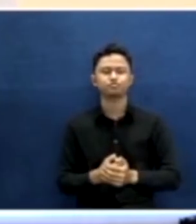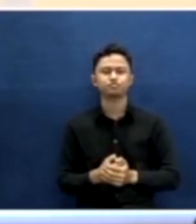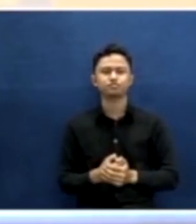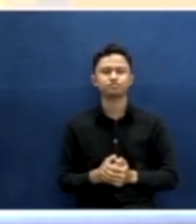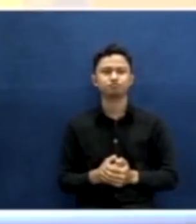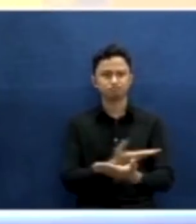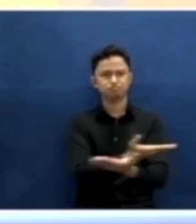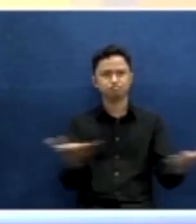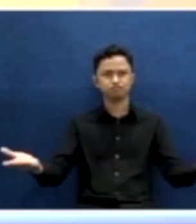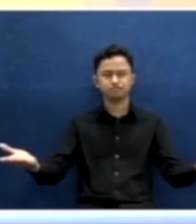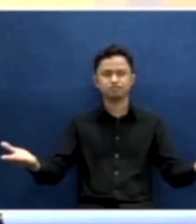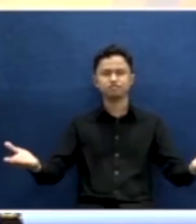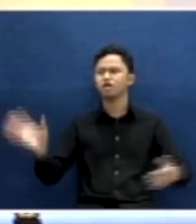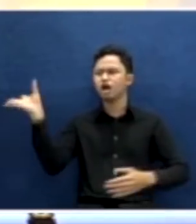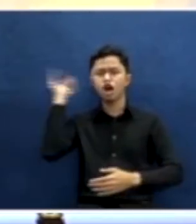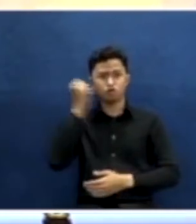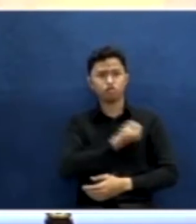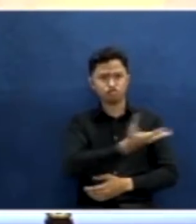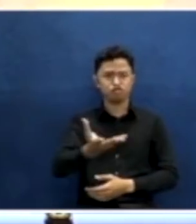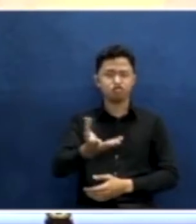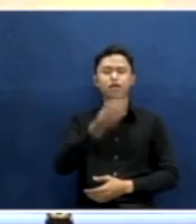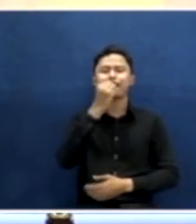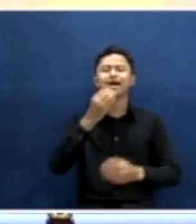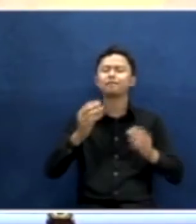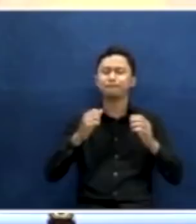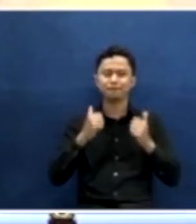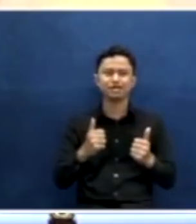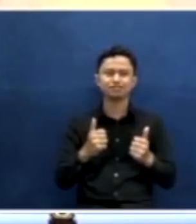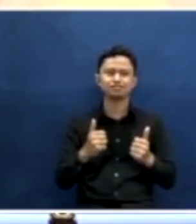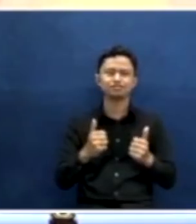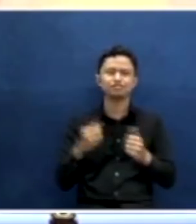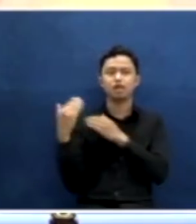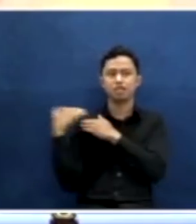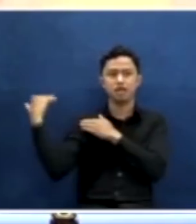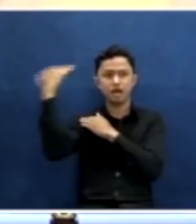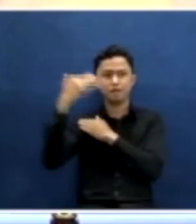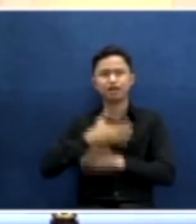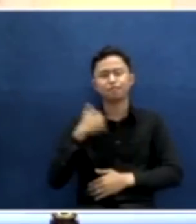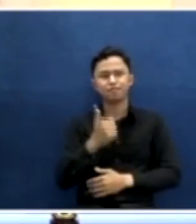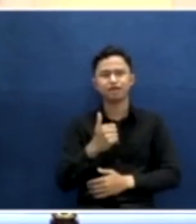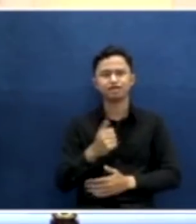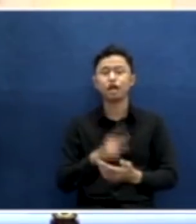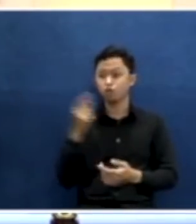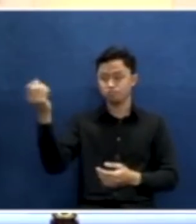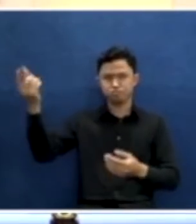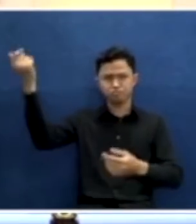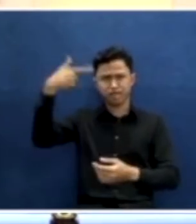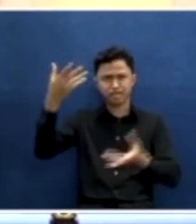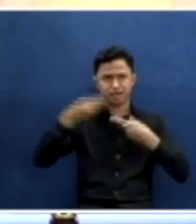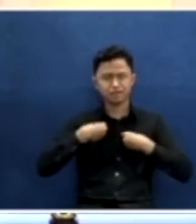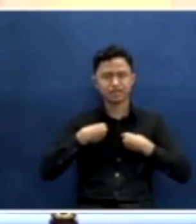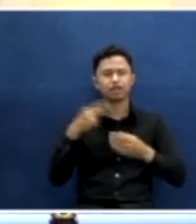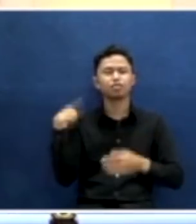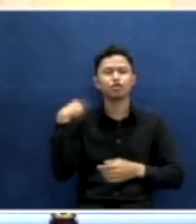wahai para rasul makan yang baik dan beramal Shalih kalau kita mendapatkan perintah merenungi ayat ini ada dua